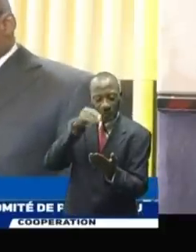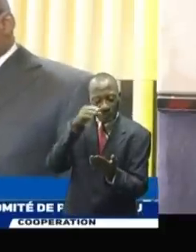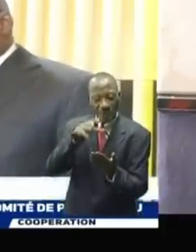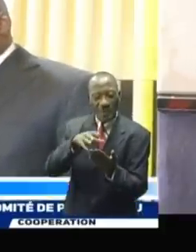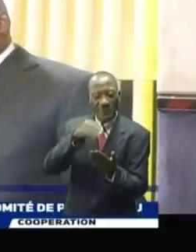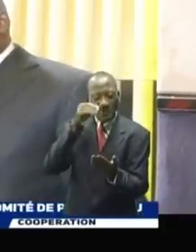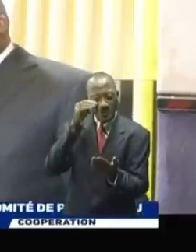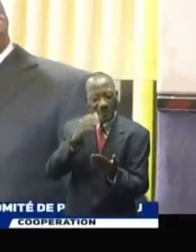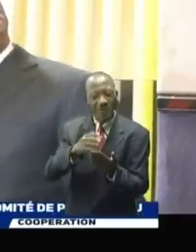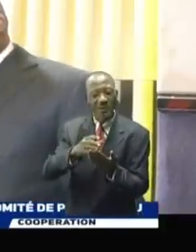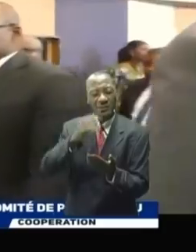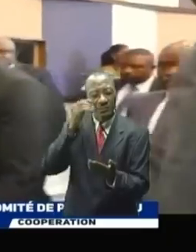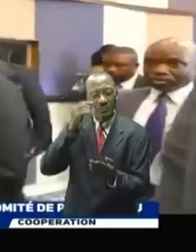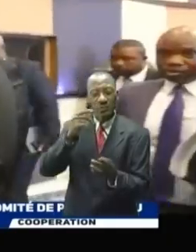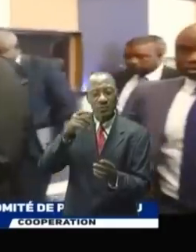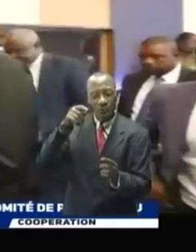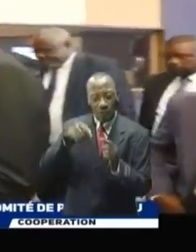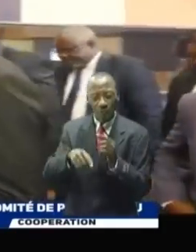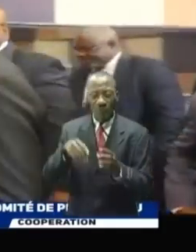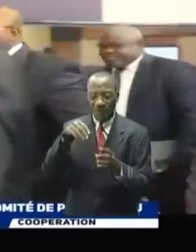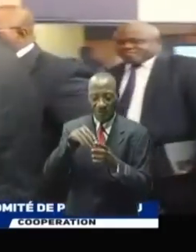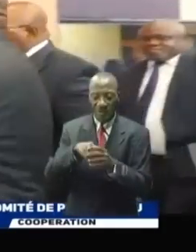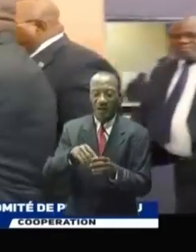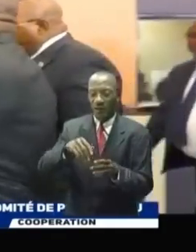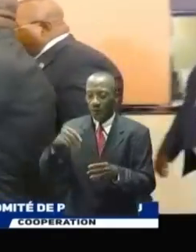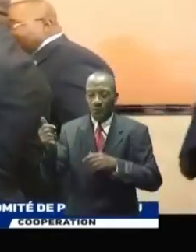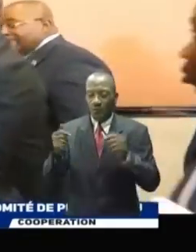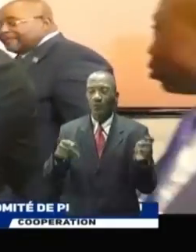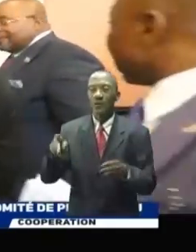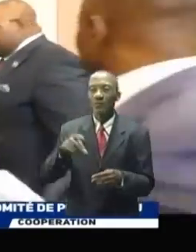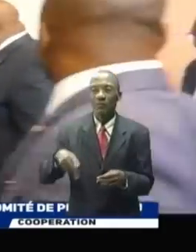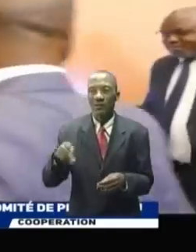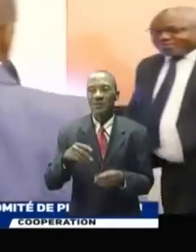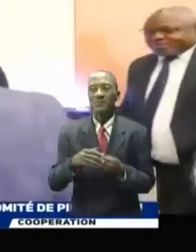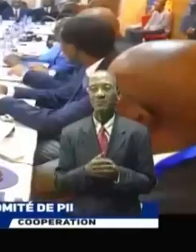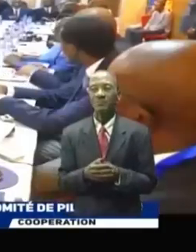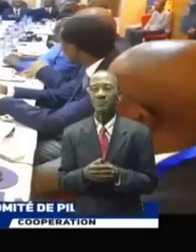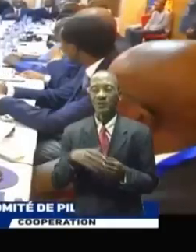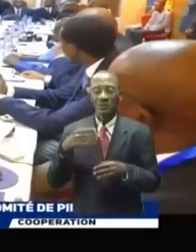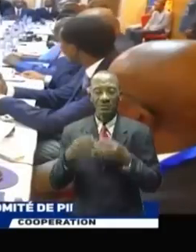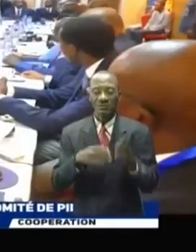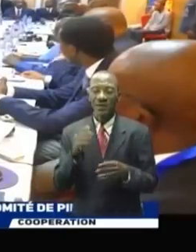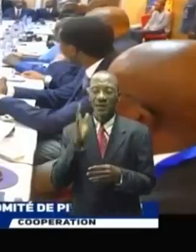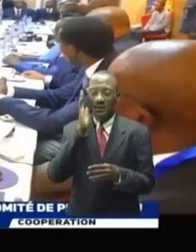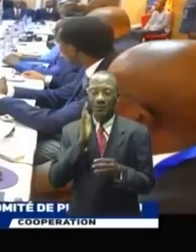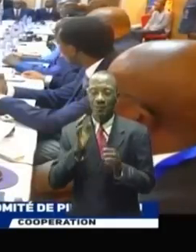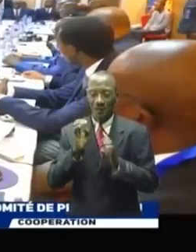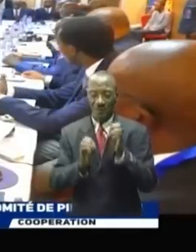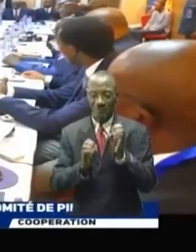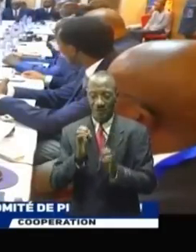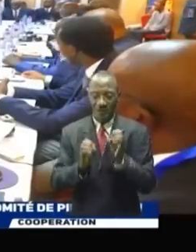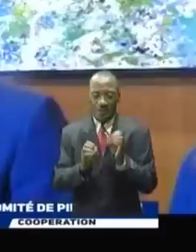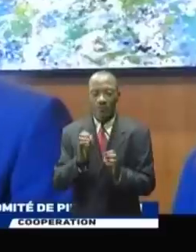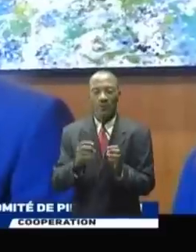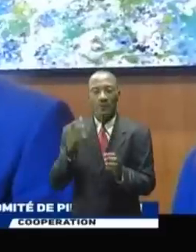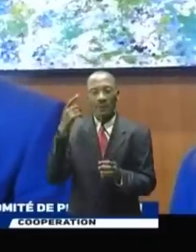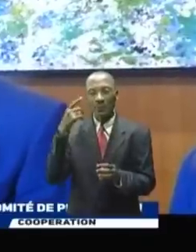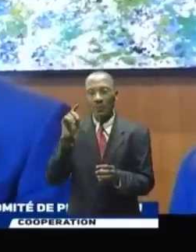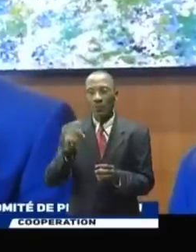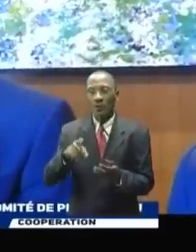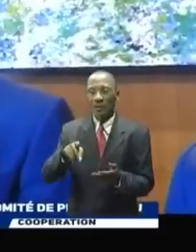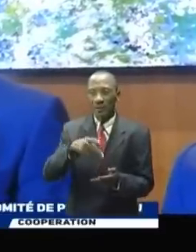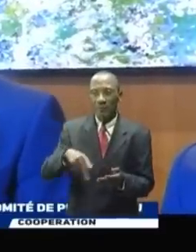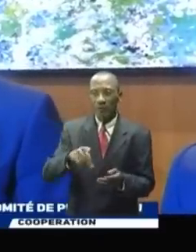dans plusieurs domaines. Après une évaluation sans complaisance, les délégués à ces assises, avec en leur tête le